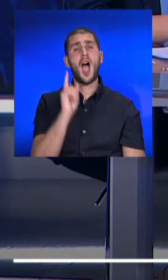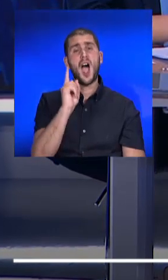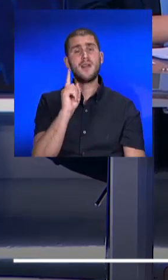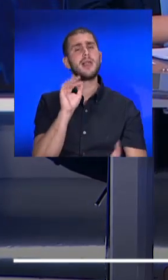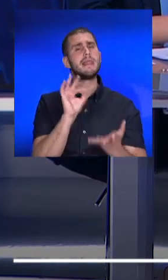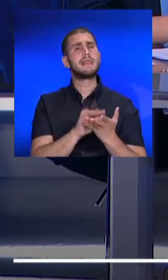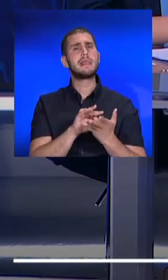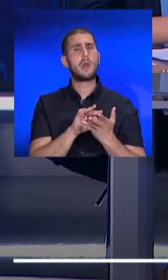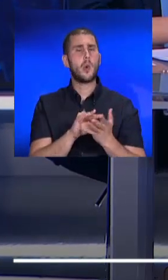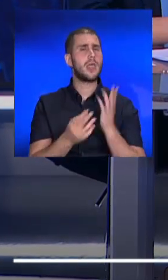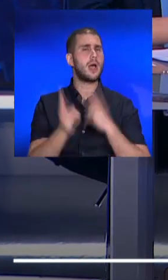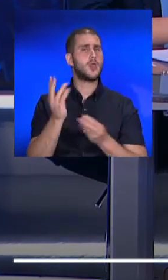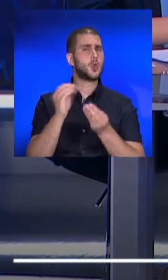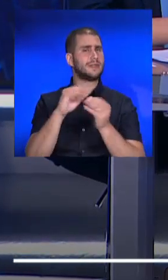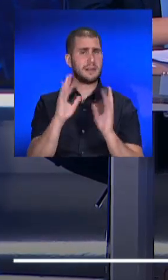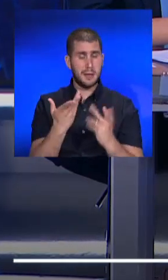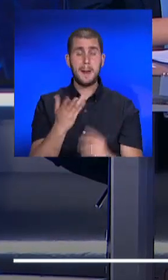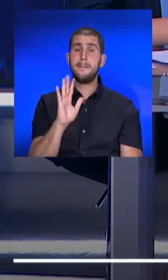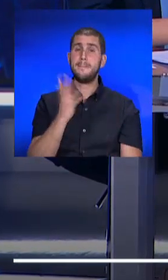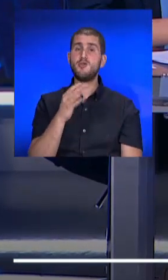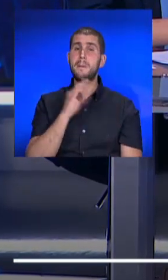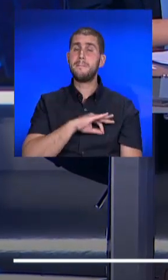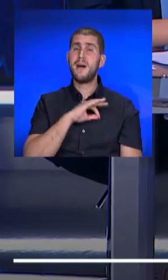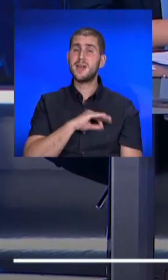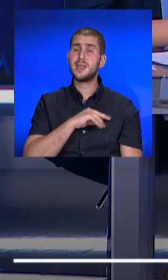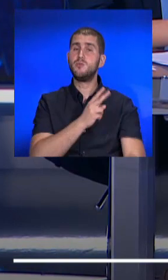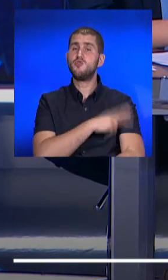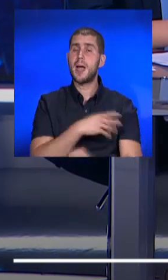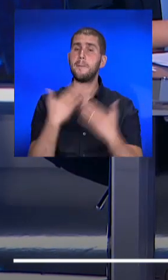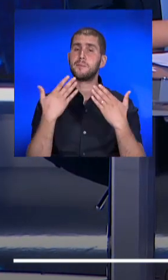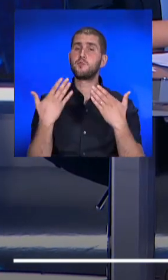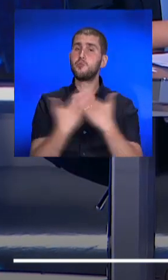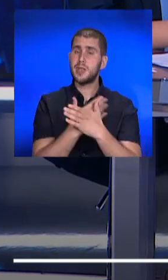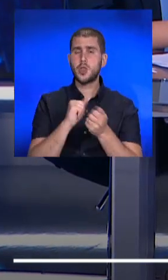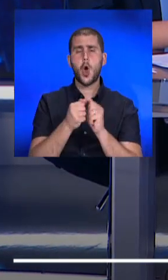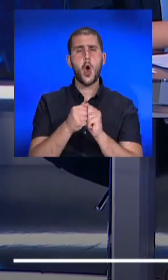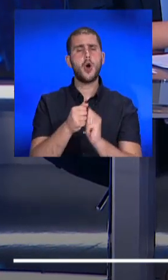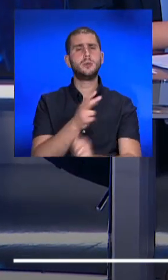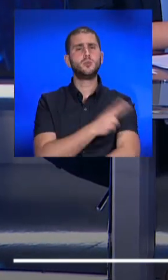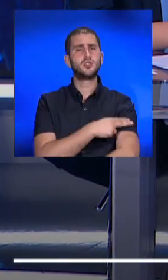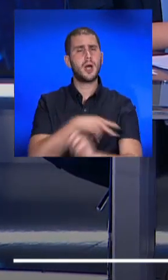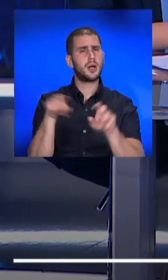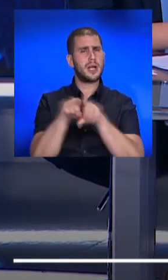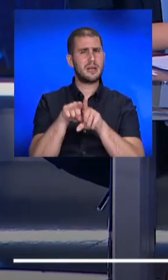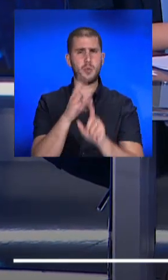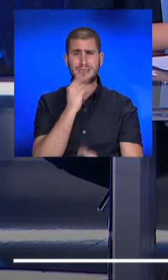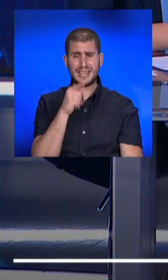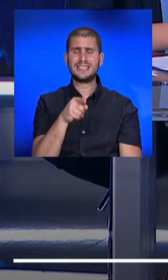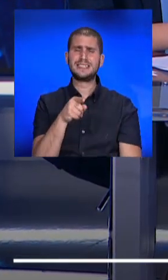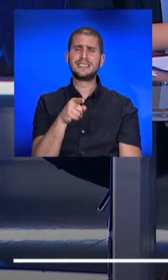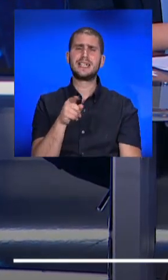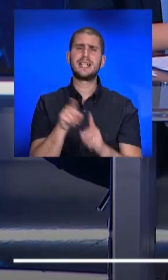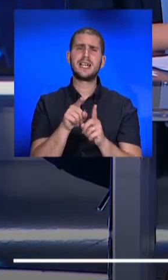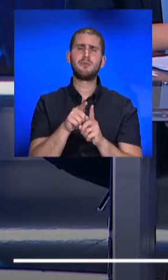גם מעבר לזה. הנקודה היא מה שמאפיין משטרה מודרנית, או משטרה כמו ישראל, היא משרתת את